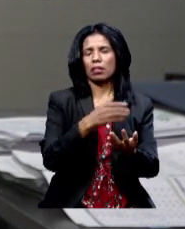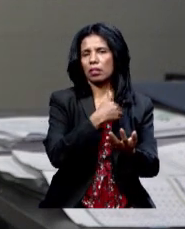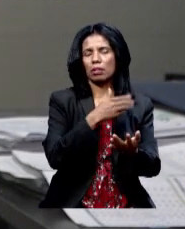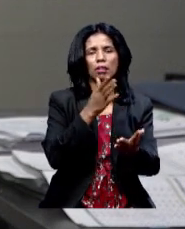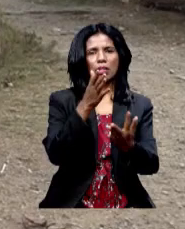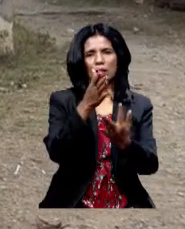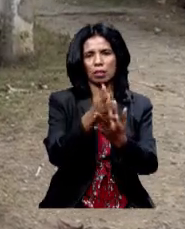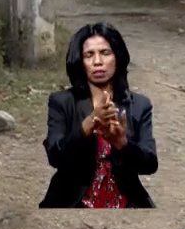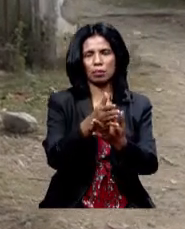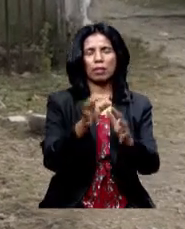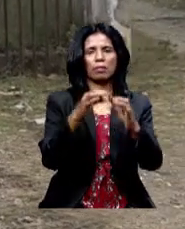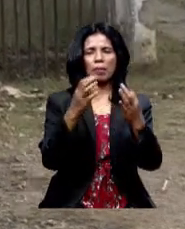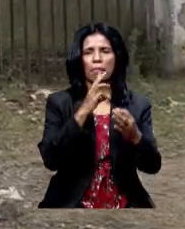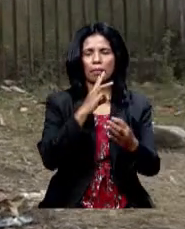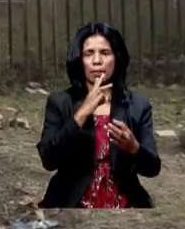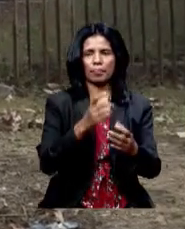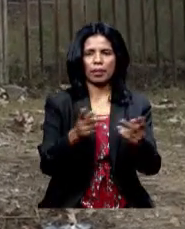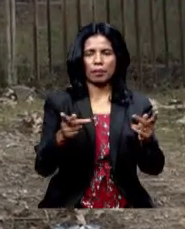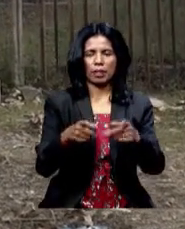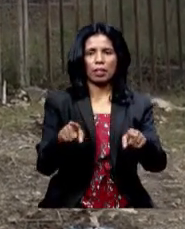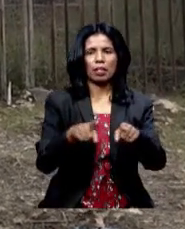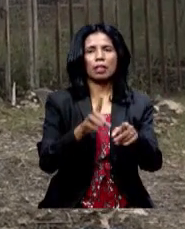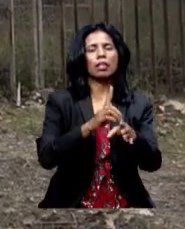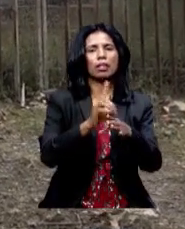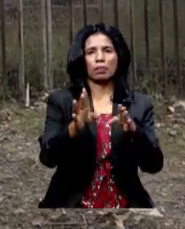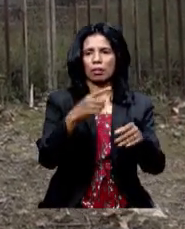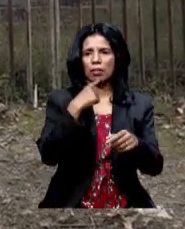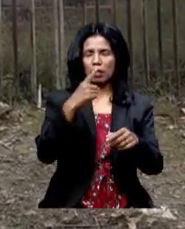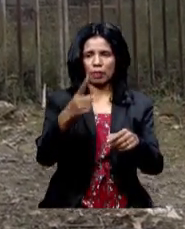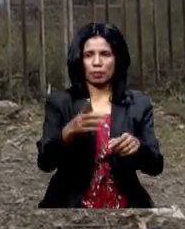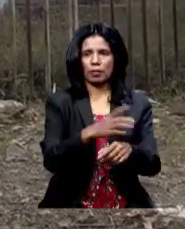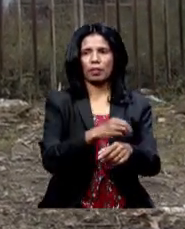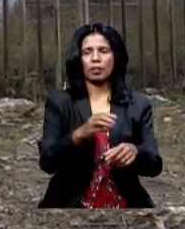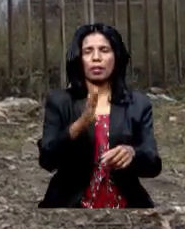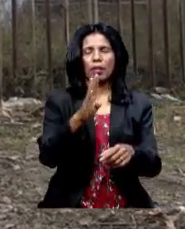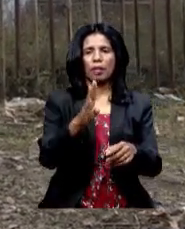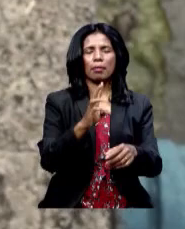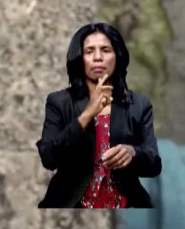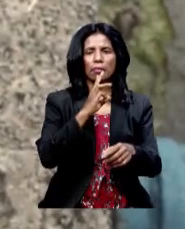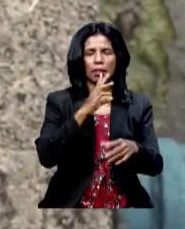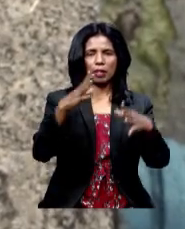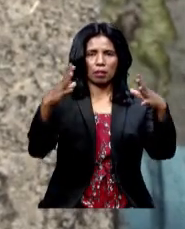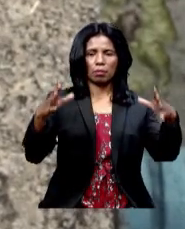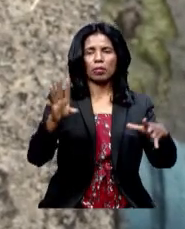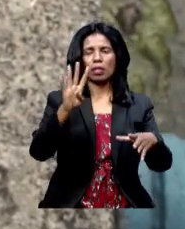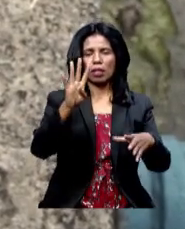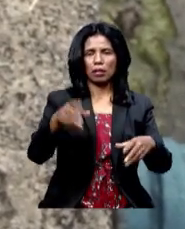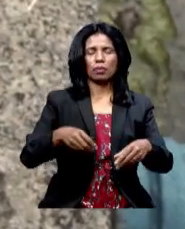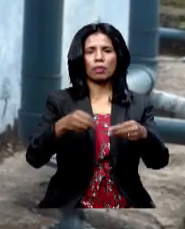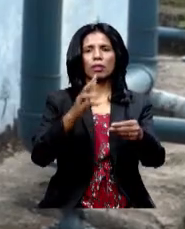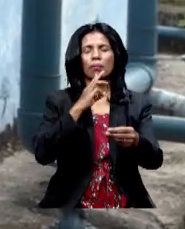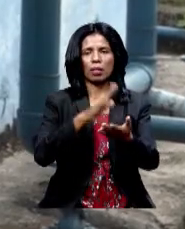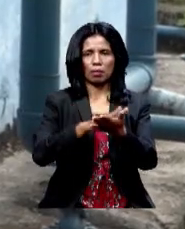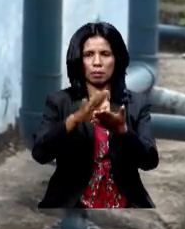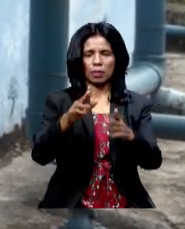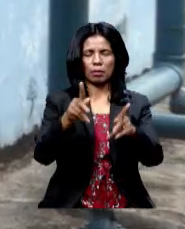ta boa ser reta, não é? Ia fatih hanesan di retur ne hateteng. Durante ne betangki bot hat mak garante ona distribusi bemos